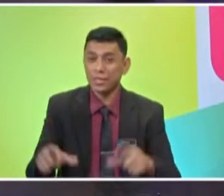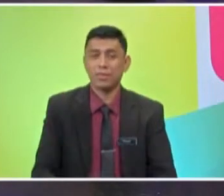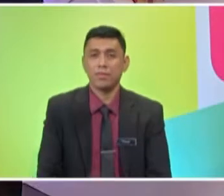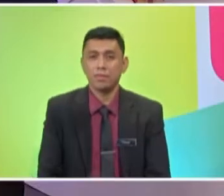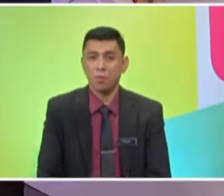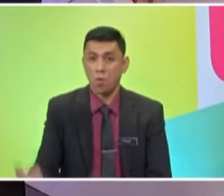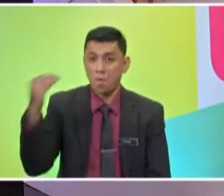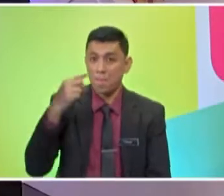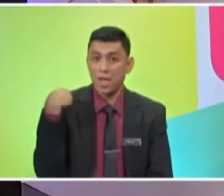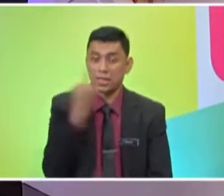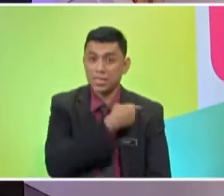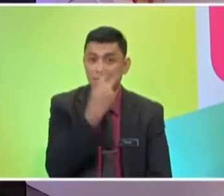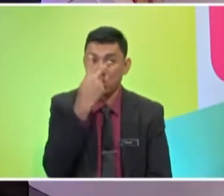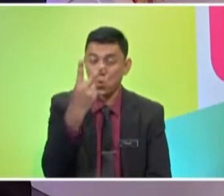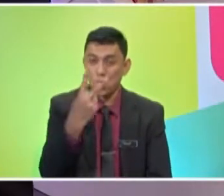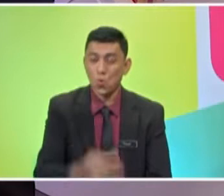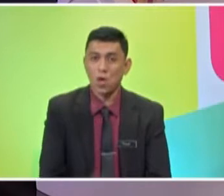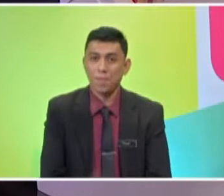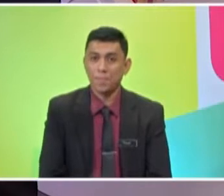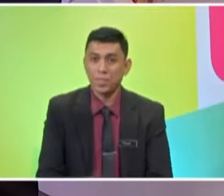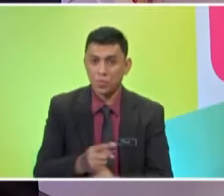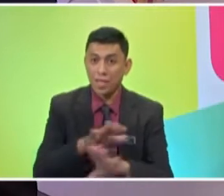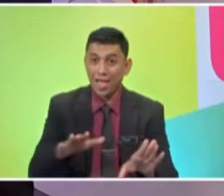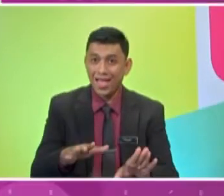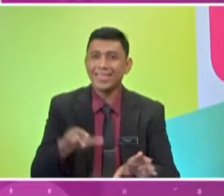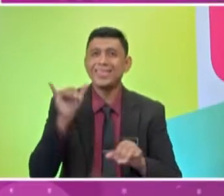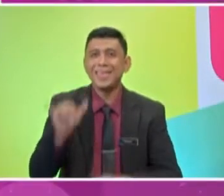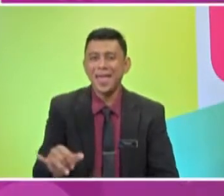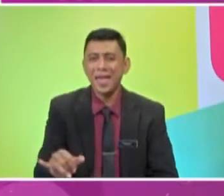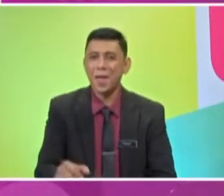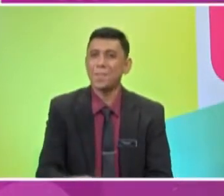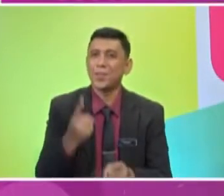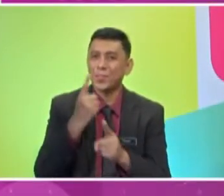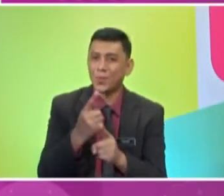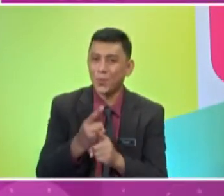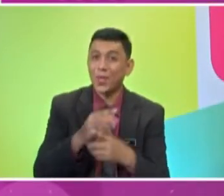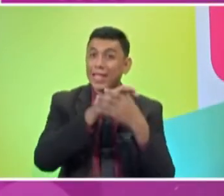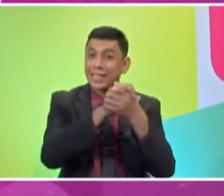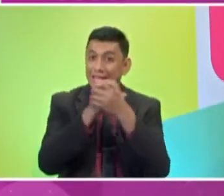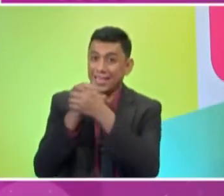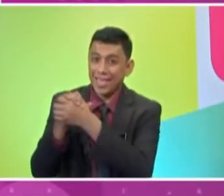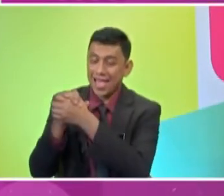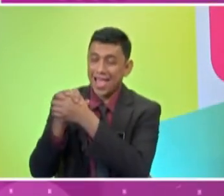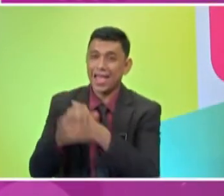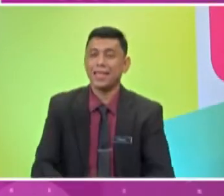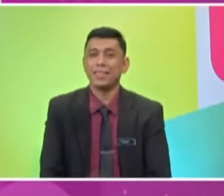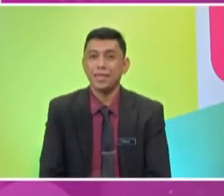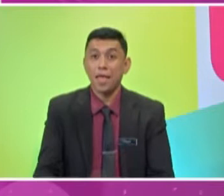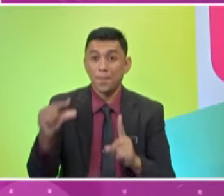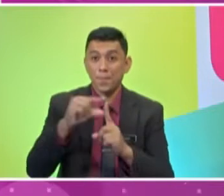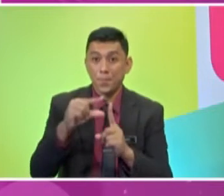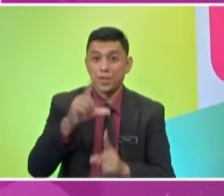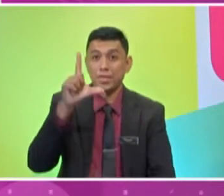Mari kita tengok. Betul ke Mael jawab ni? Yeah, betul. Tanya Mael. Perkataannya